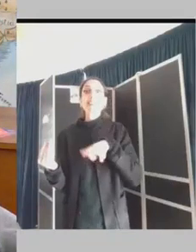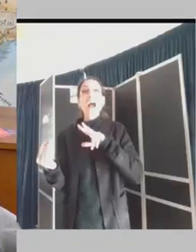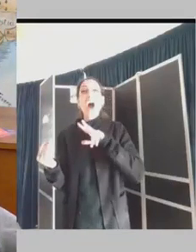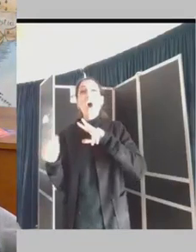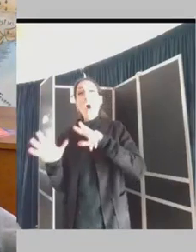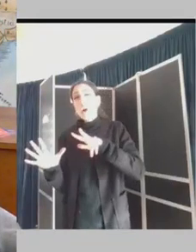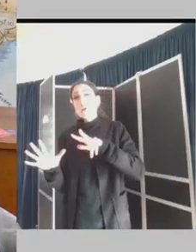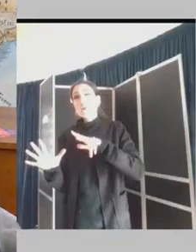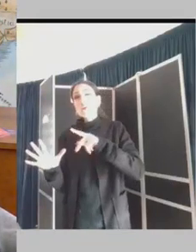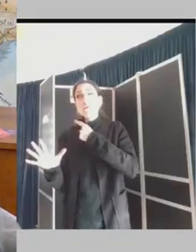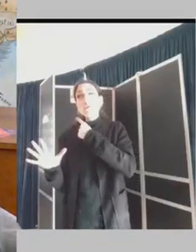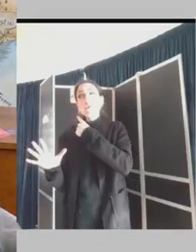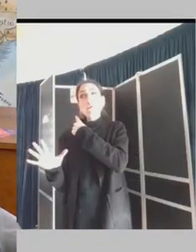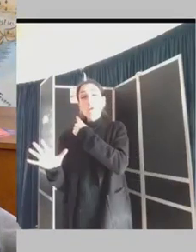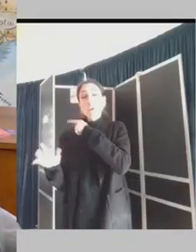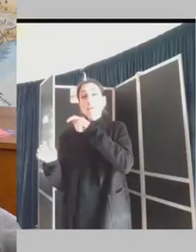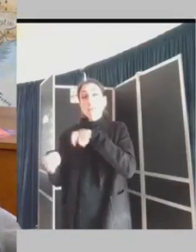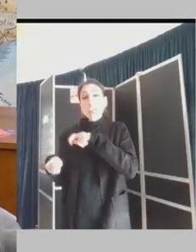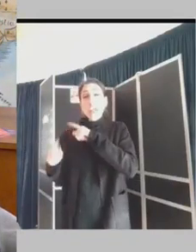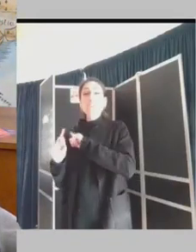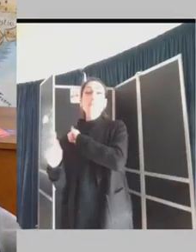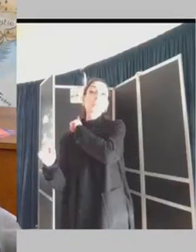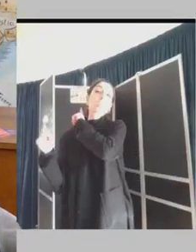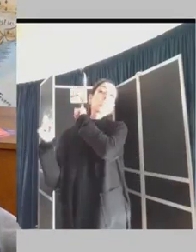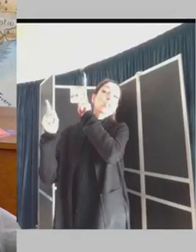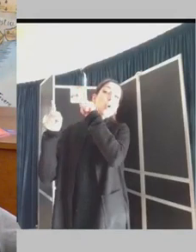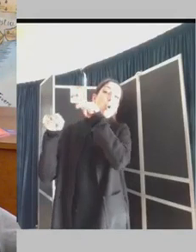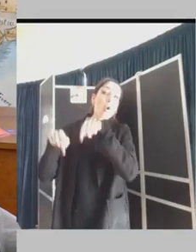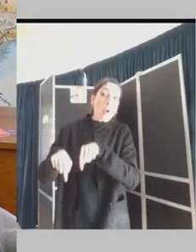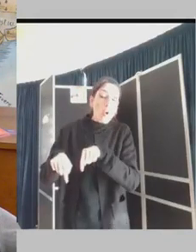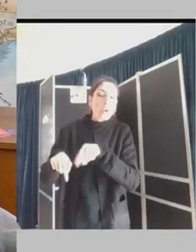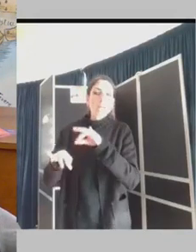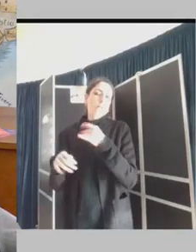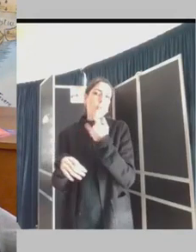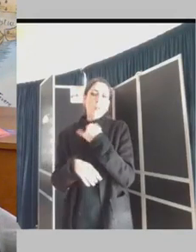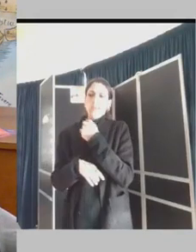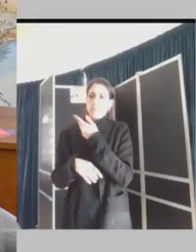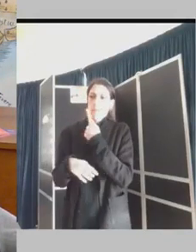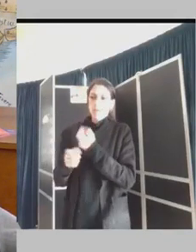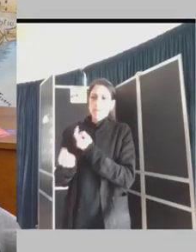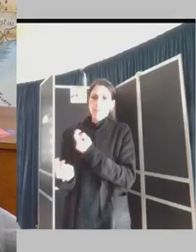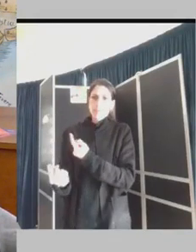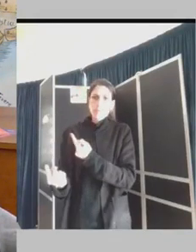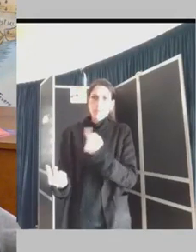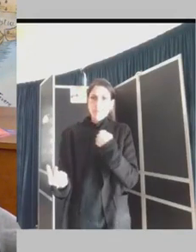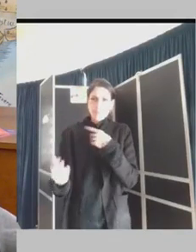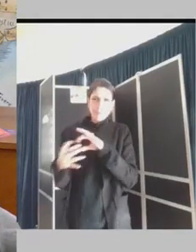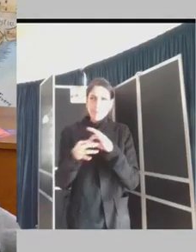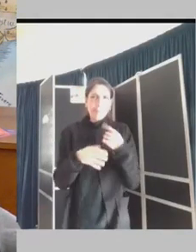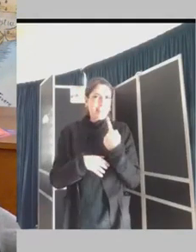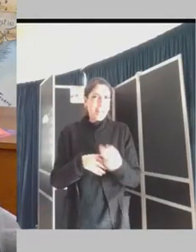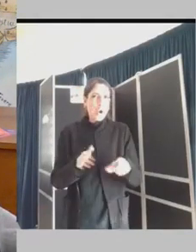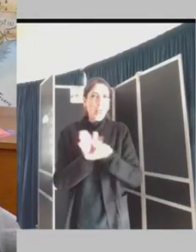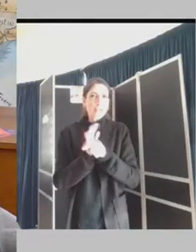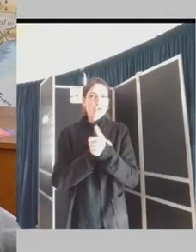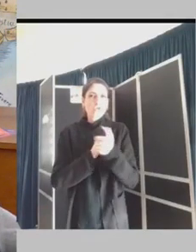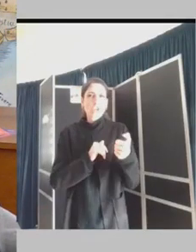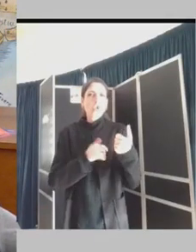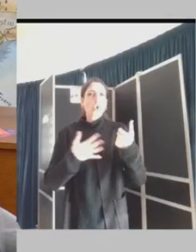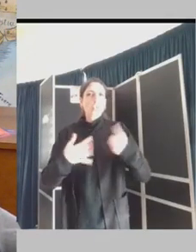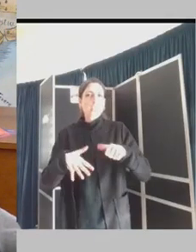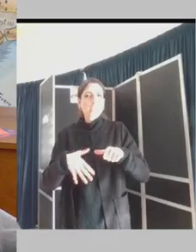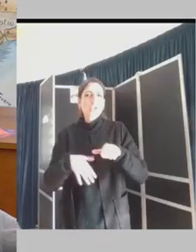hanno accennato anche i relatori. Mi riferisco soprattutto alla legge 116 del